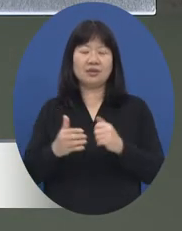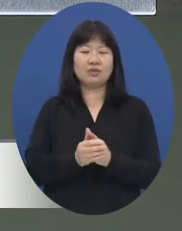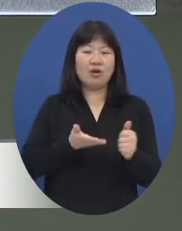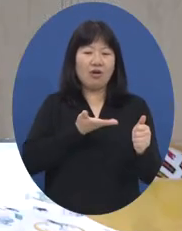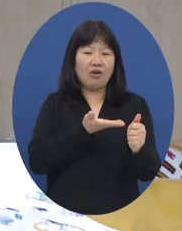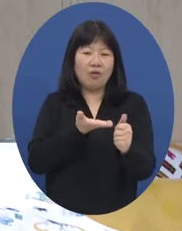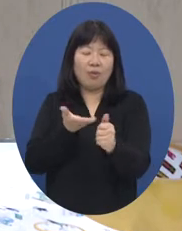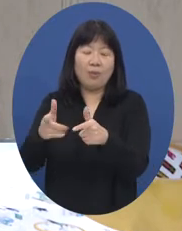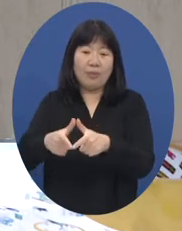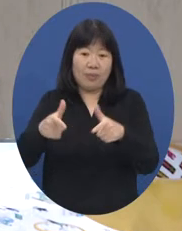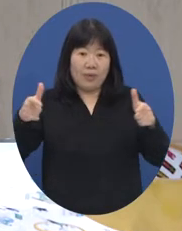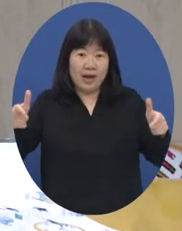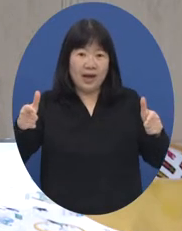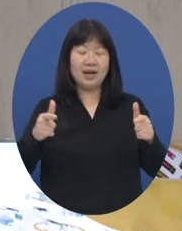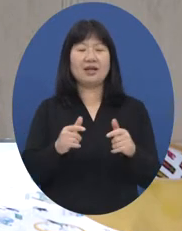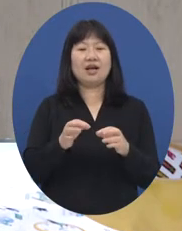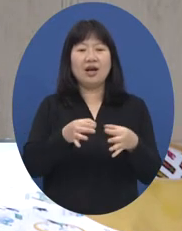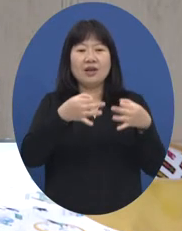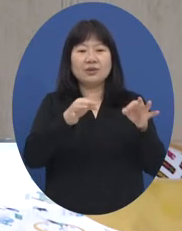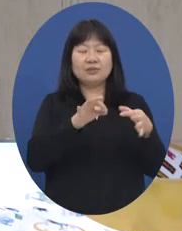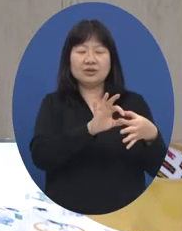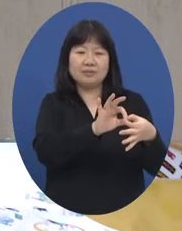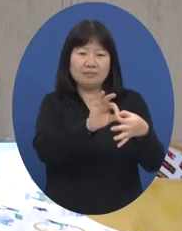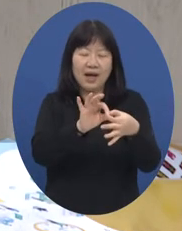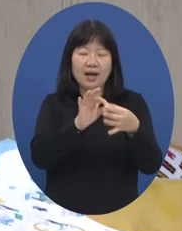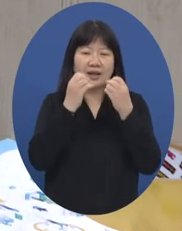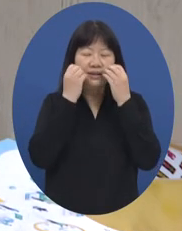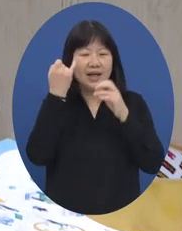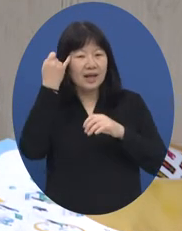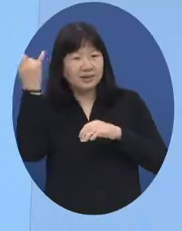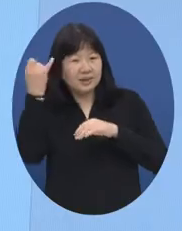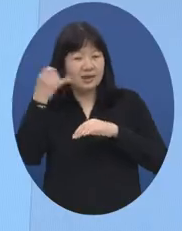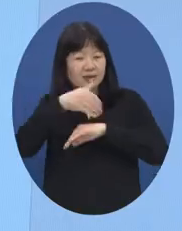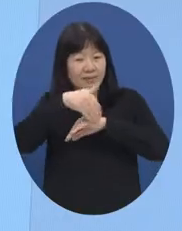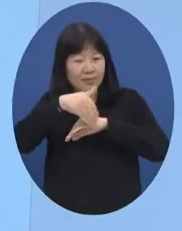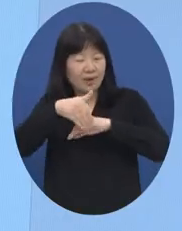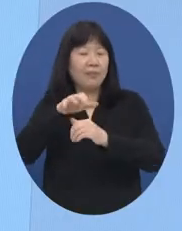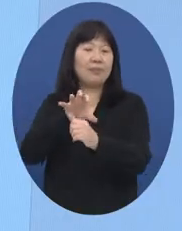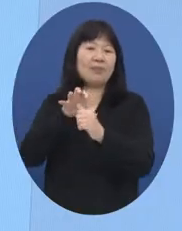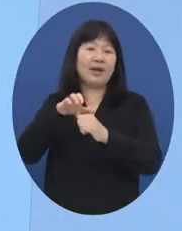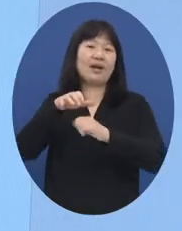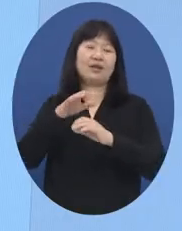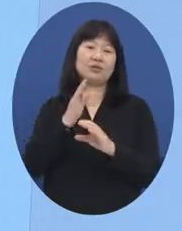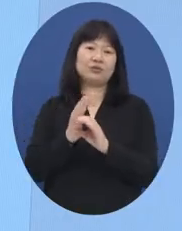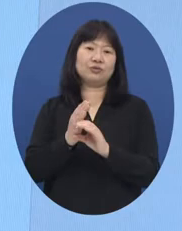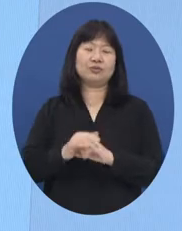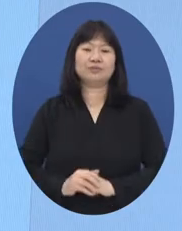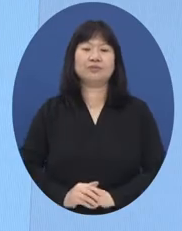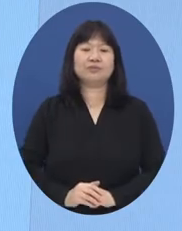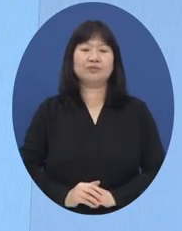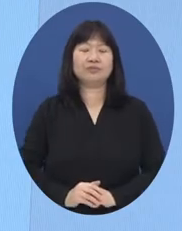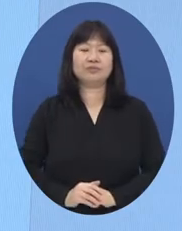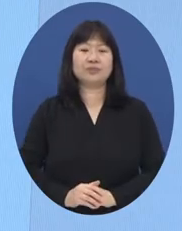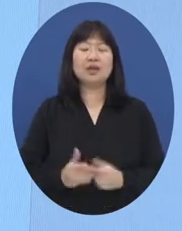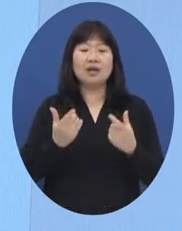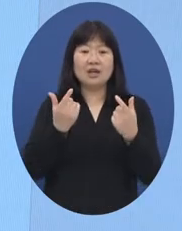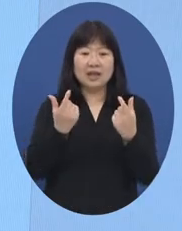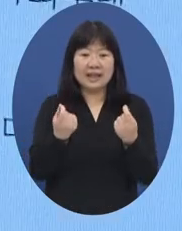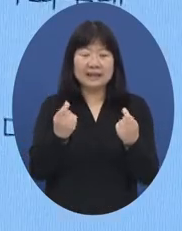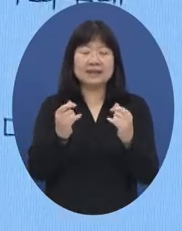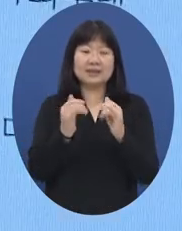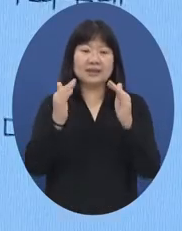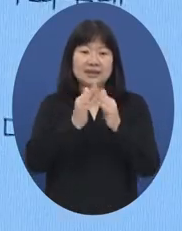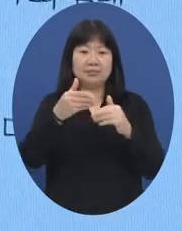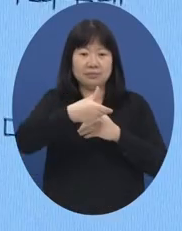확대를 위해 사회적 금융연계 등 창의적 아이디어를 발굴해 적용한다는 구상 이밖에도 사회주택 공금 운영